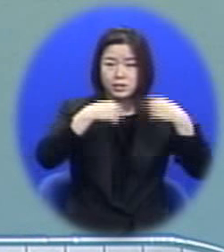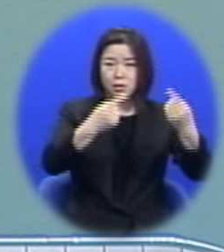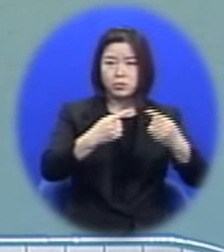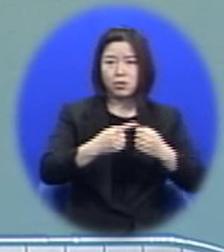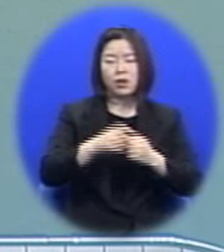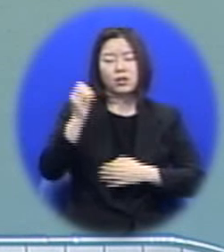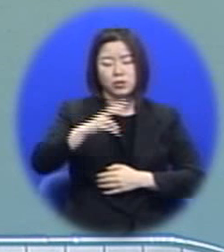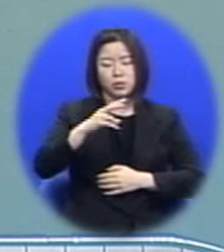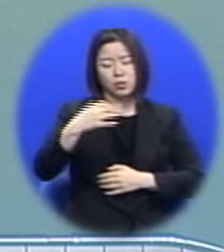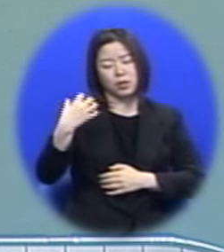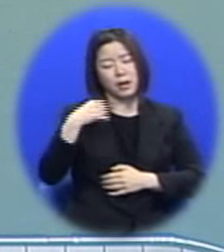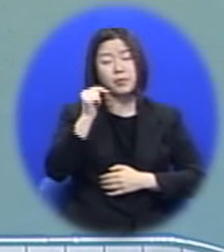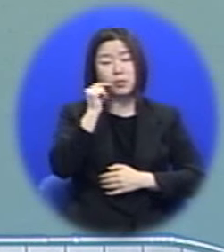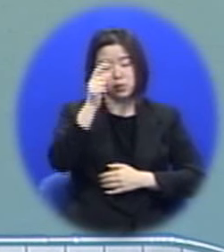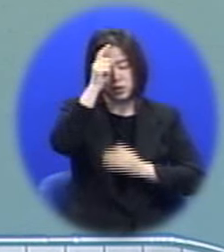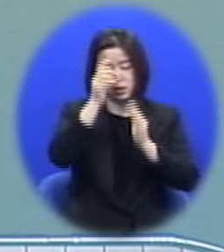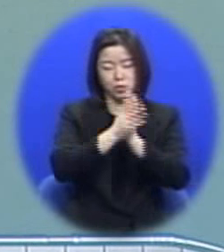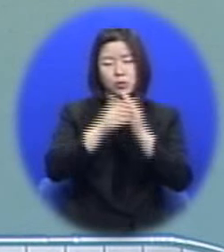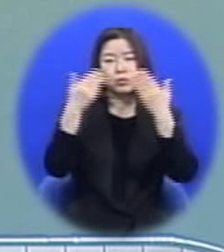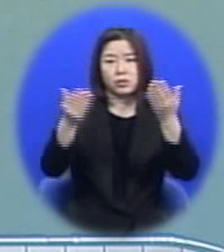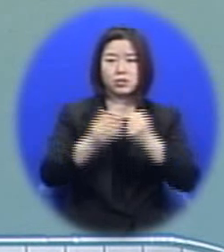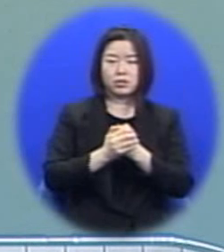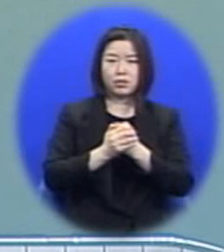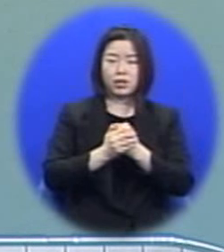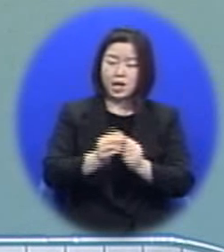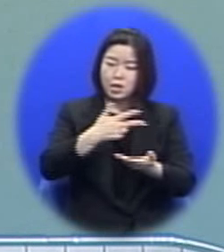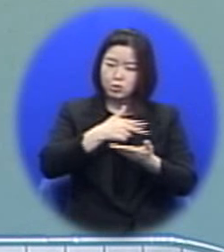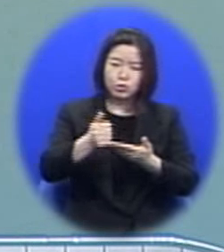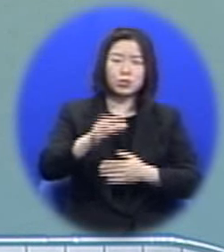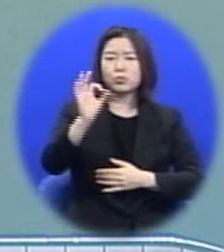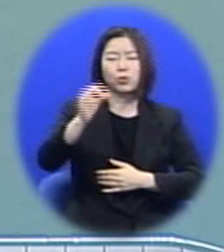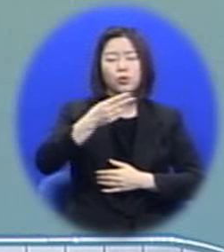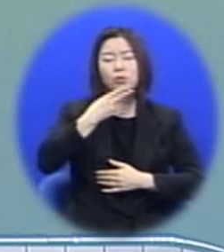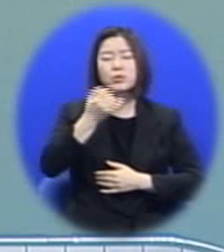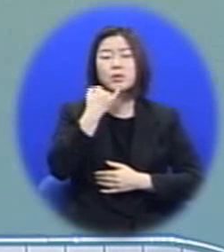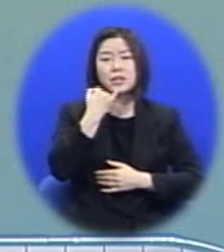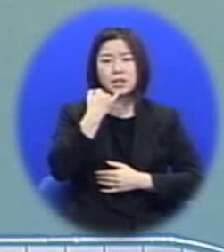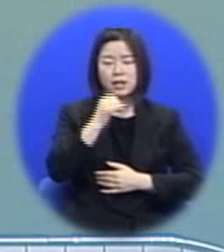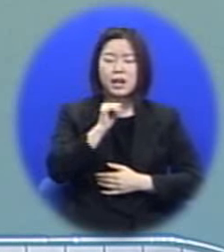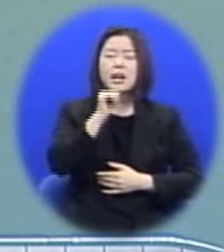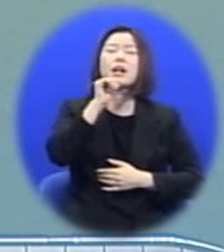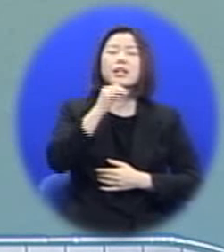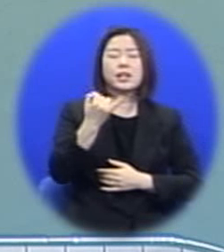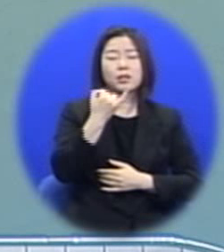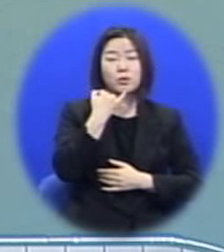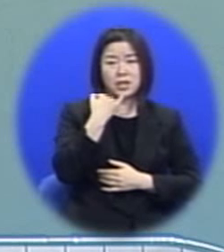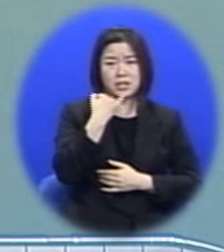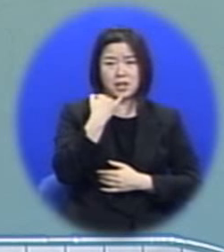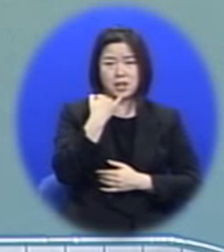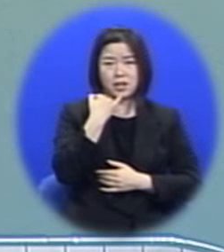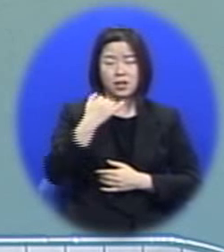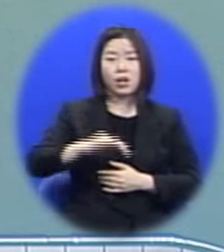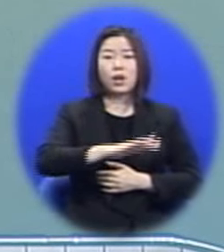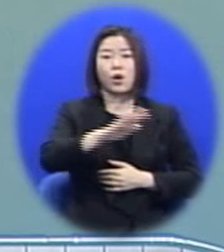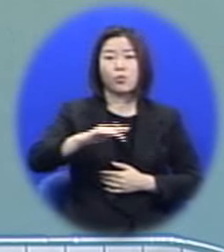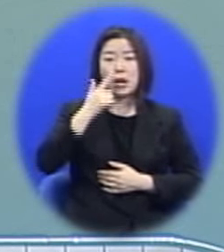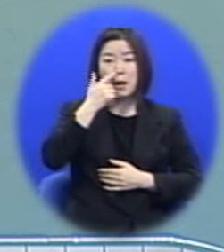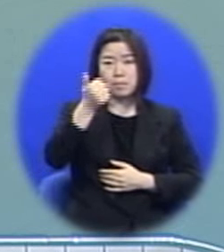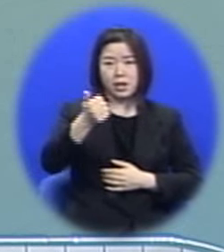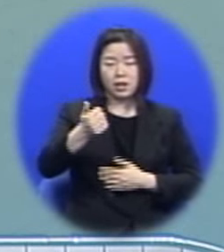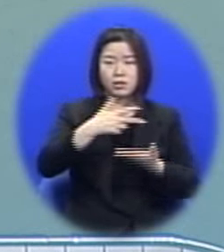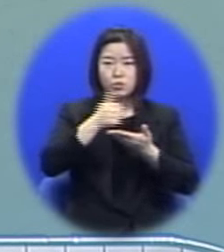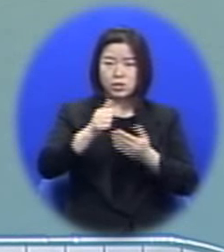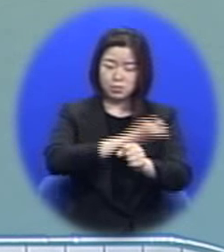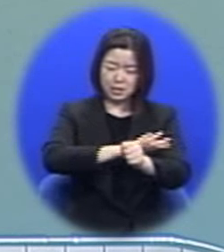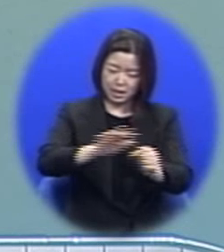해버렸습니다. 주님, 돈이 없어도 좋아요. 가난해도 좋아요. 우리 아빠가 주님을